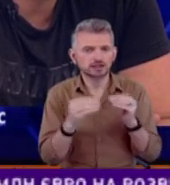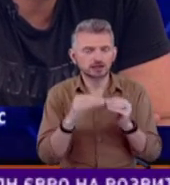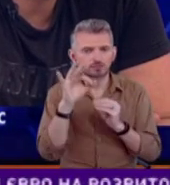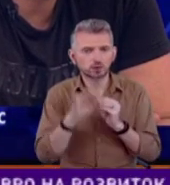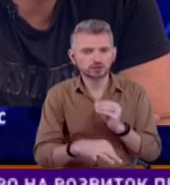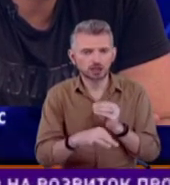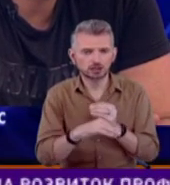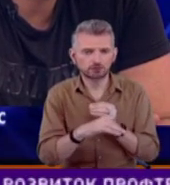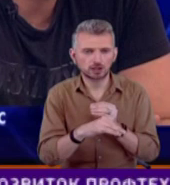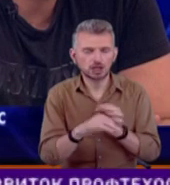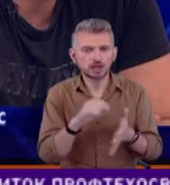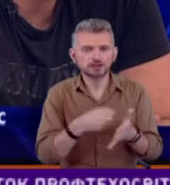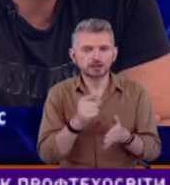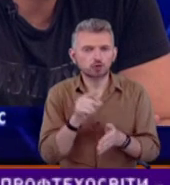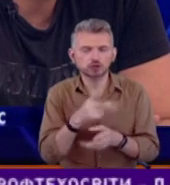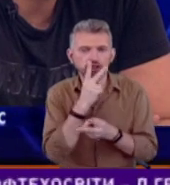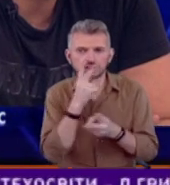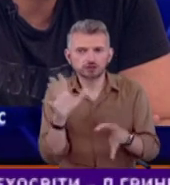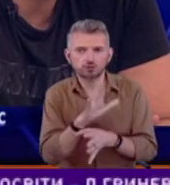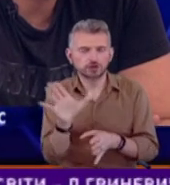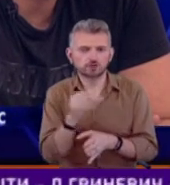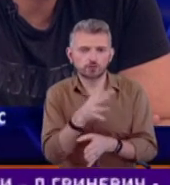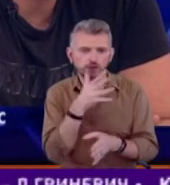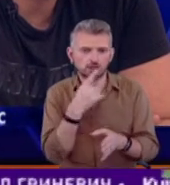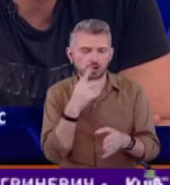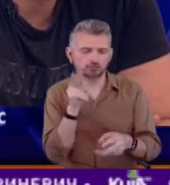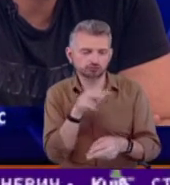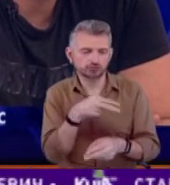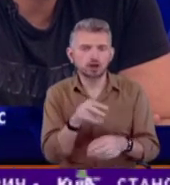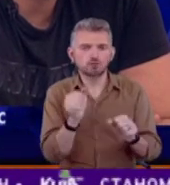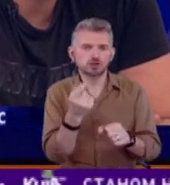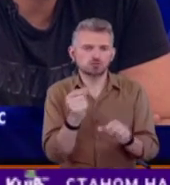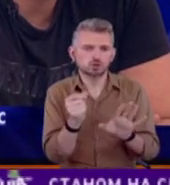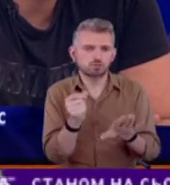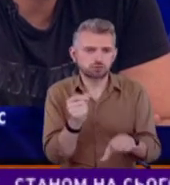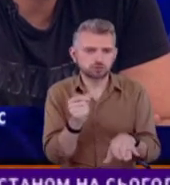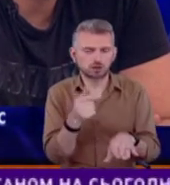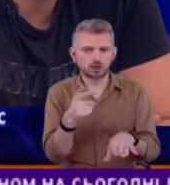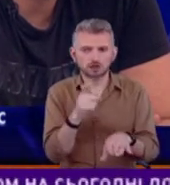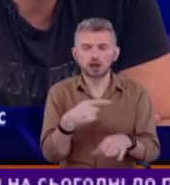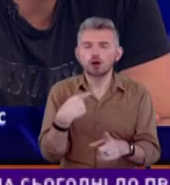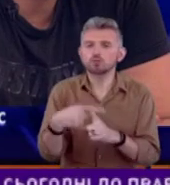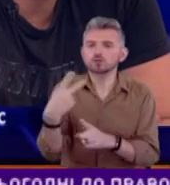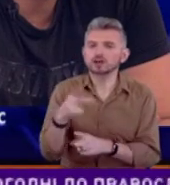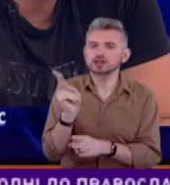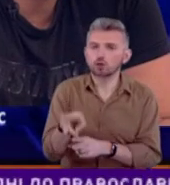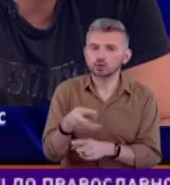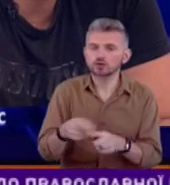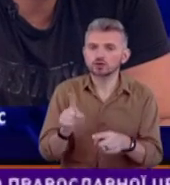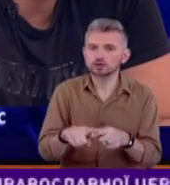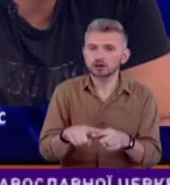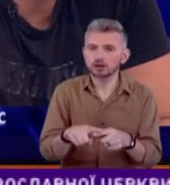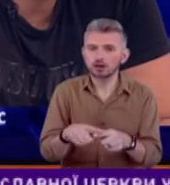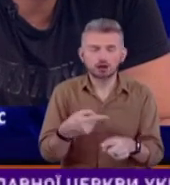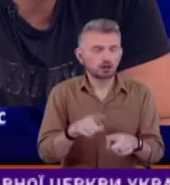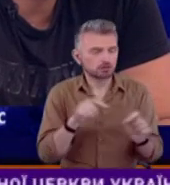10% погрешности из-за того, что ты не смотришь все время на спидометр, ты можешь немножко передавить. Ну вот плюс 20 км на годину, это больше, чем